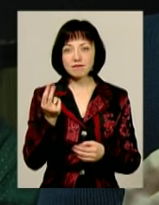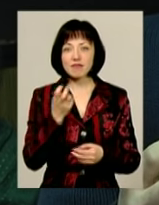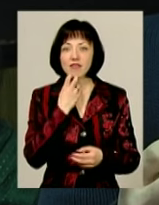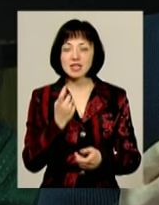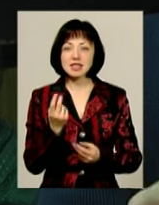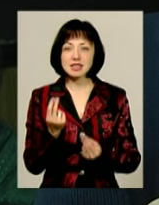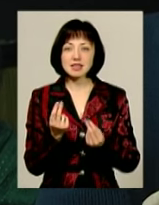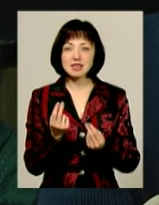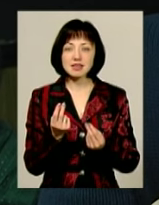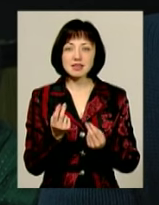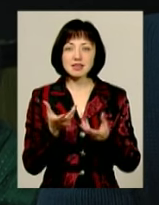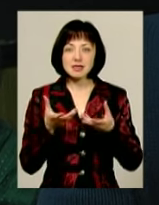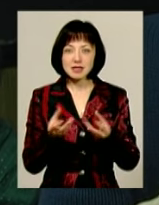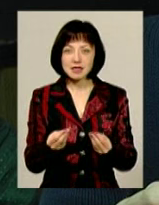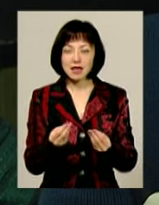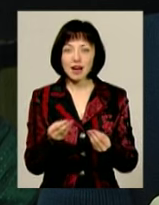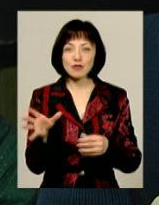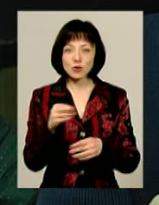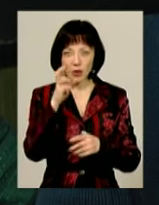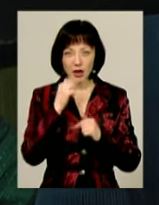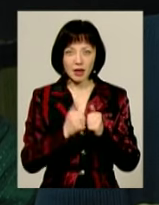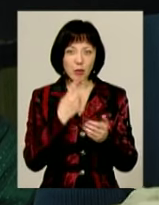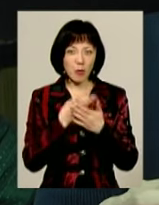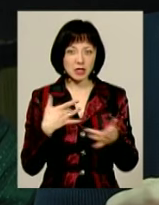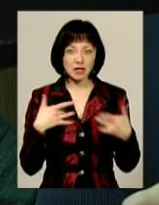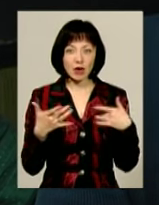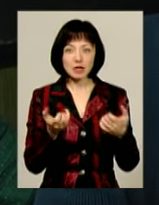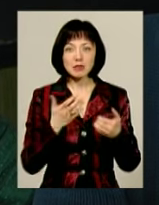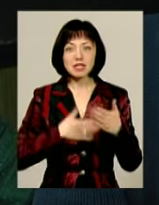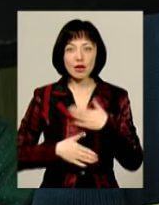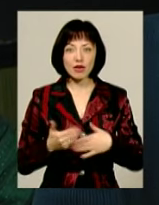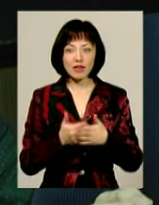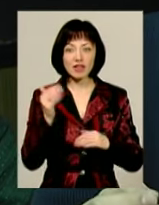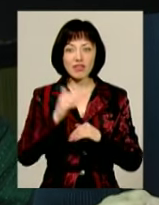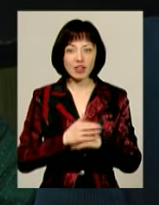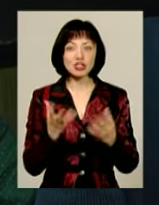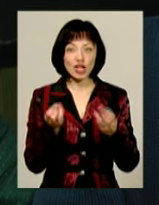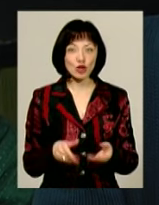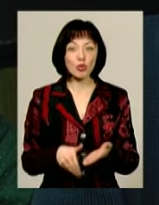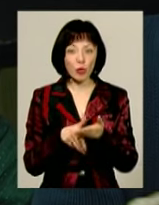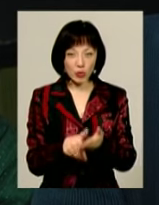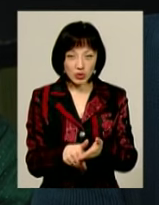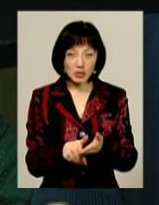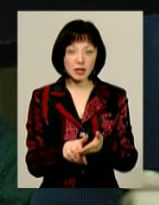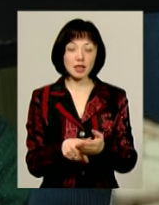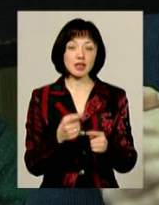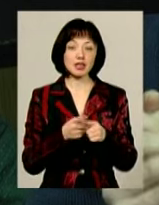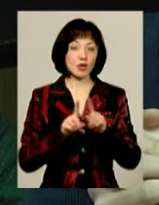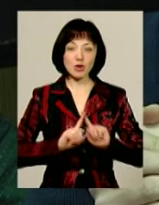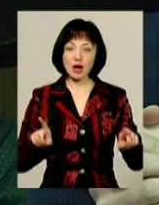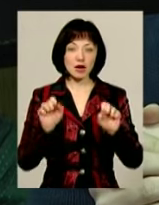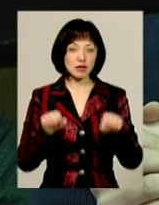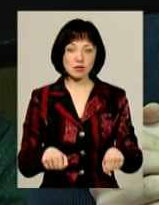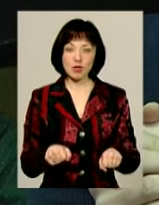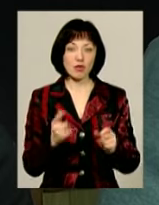відповідно, мати таку унікальну змогу побачити цих артистів, отримати задоволення від вечора і ще й допомогти. Ну, як на мене, це унікальна змога,